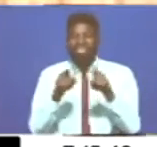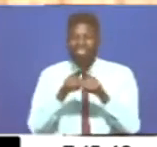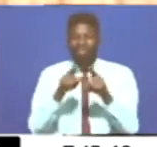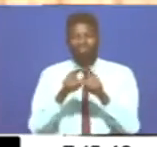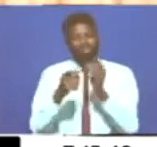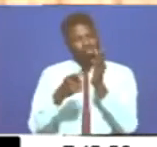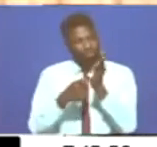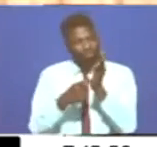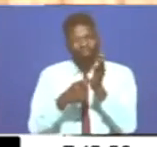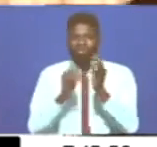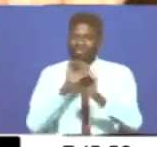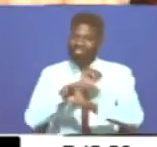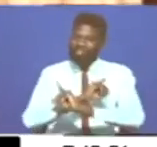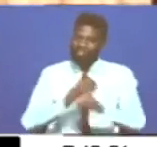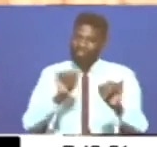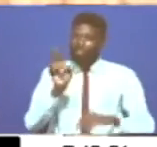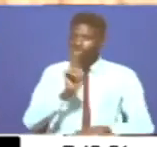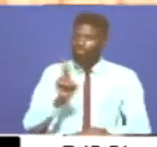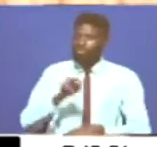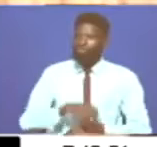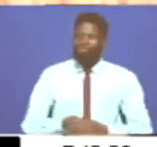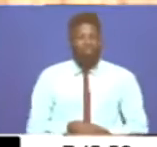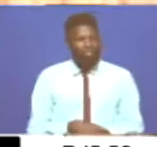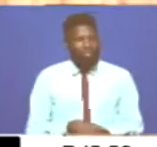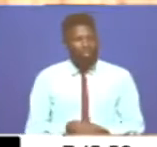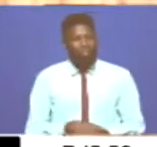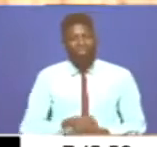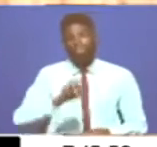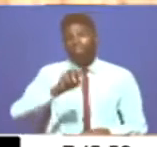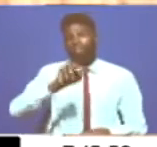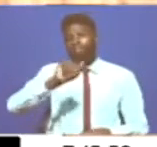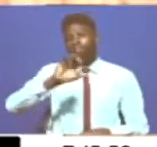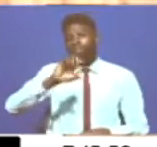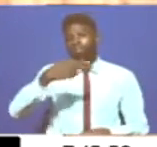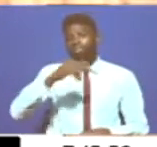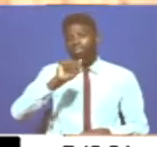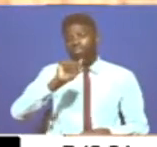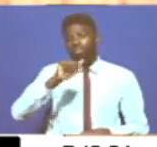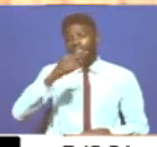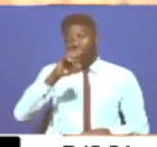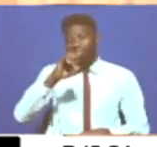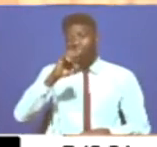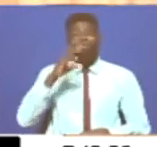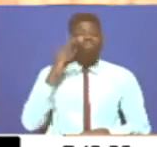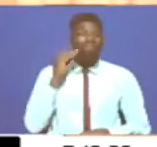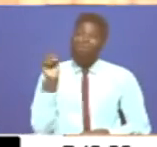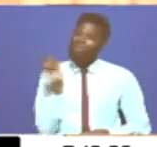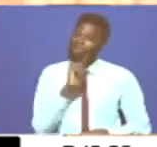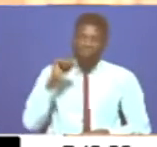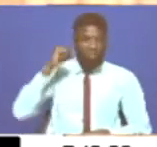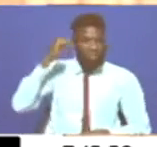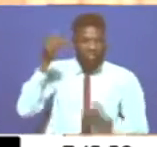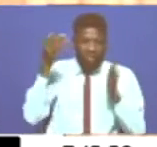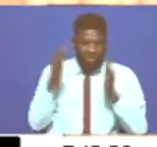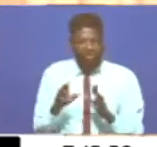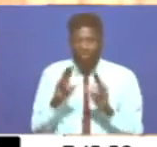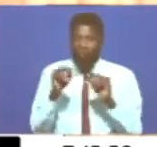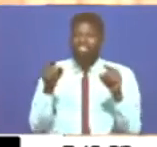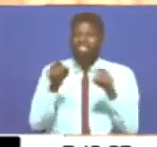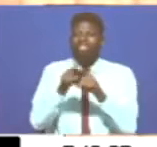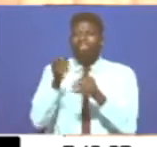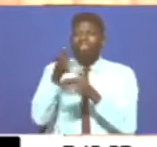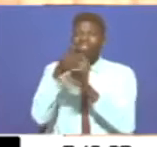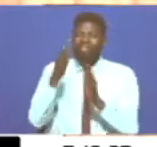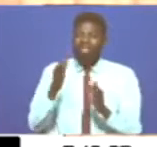sanifu. Machage was not only a seasoned politician but also a consummate diplomat and a committed